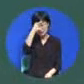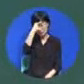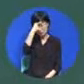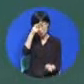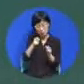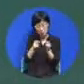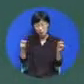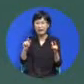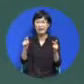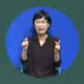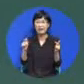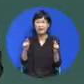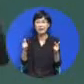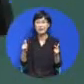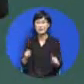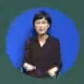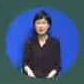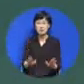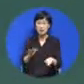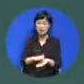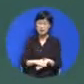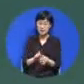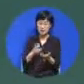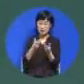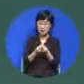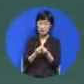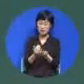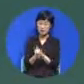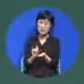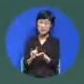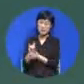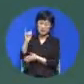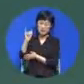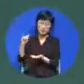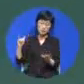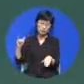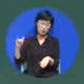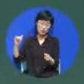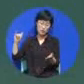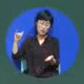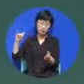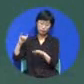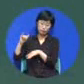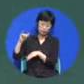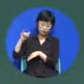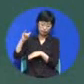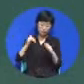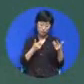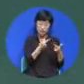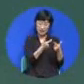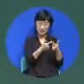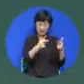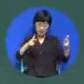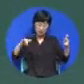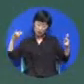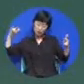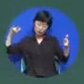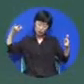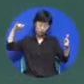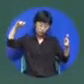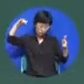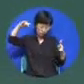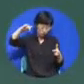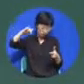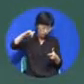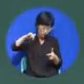3, 19. Long ago, I did not even pray that much. 부산 이렇게 내리는데요. 야, 짐 많대요. One time I was flying